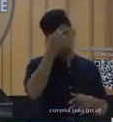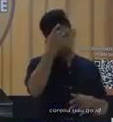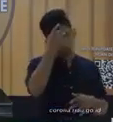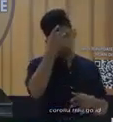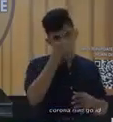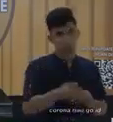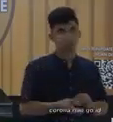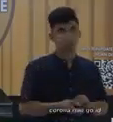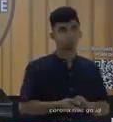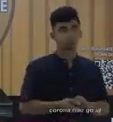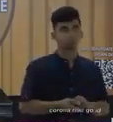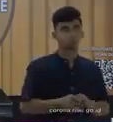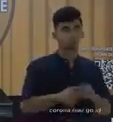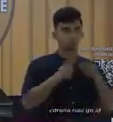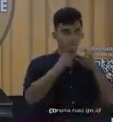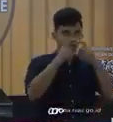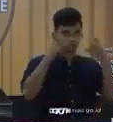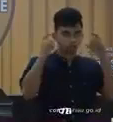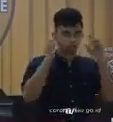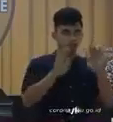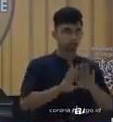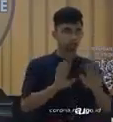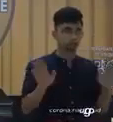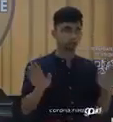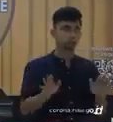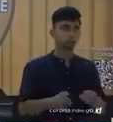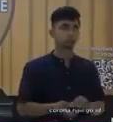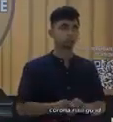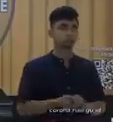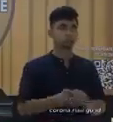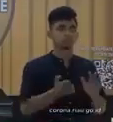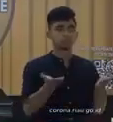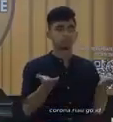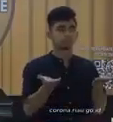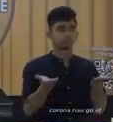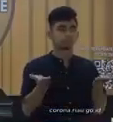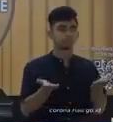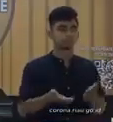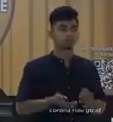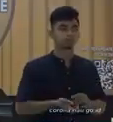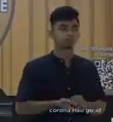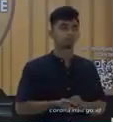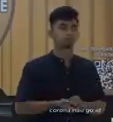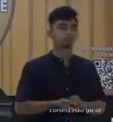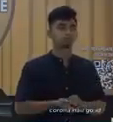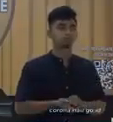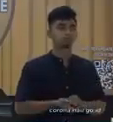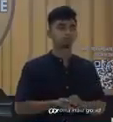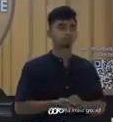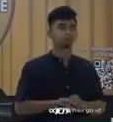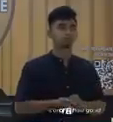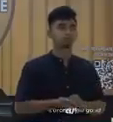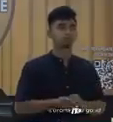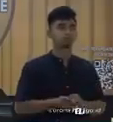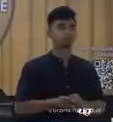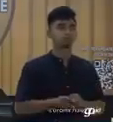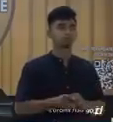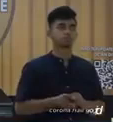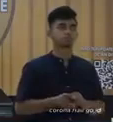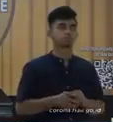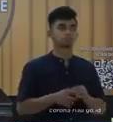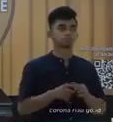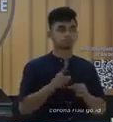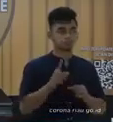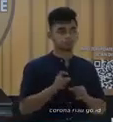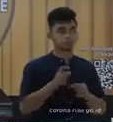Jadi jangan berpikir ini buat petugas kesehatan, bukan buat pemerintah, bukan buat saya, Anda, keluarga kita sendiri gitu.